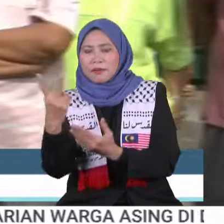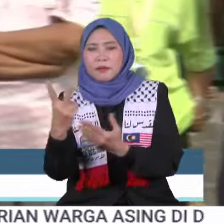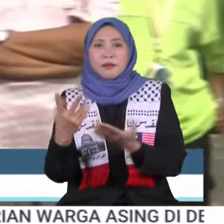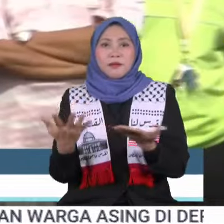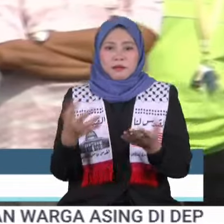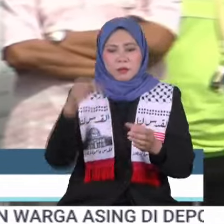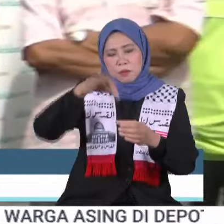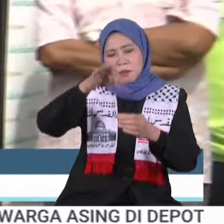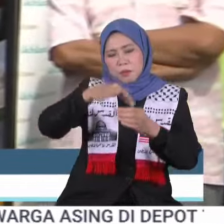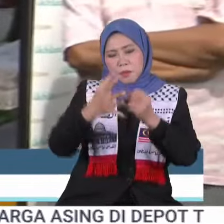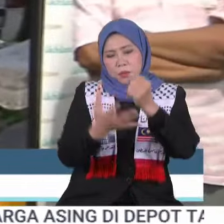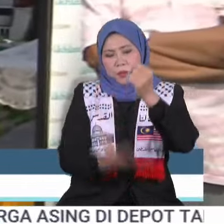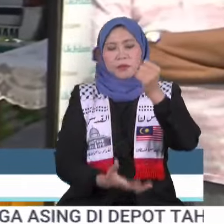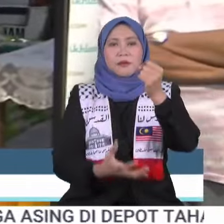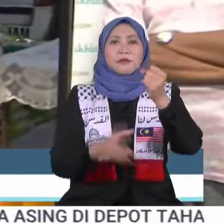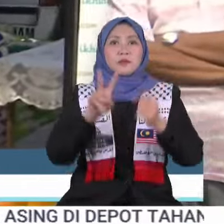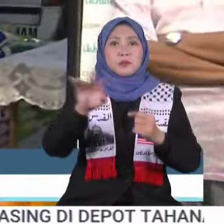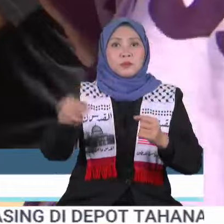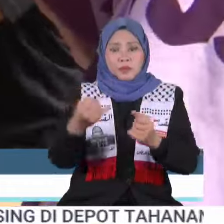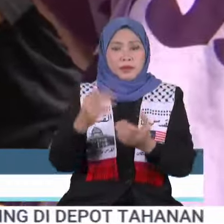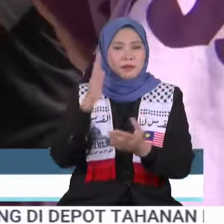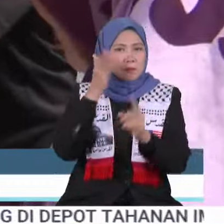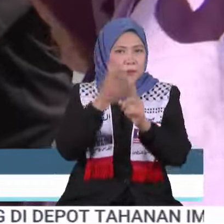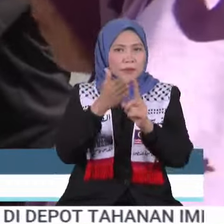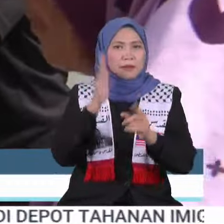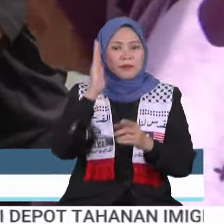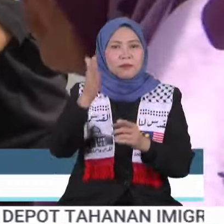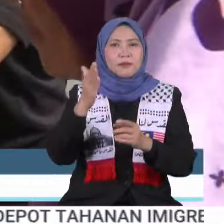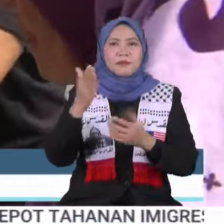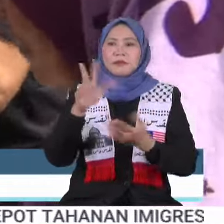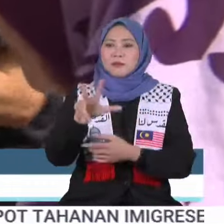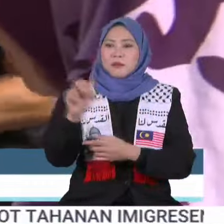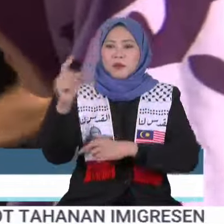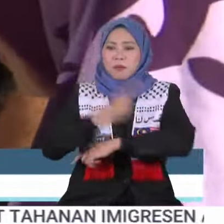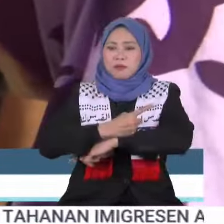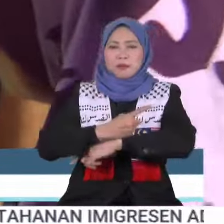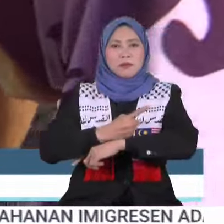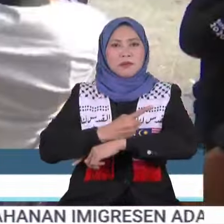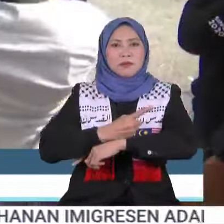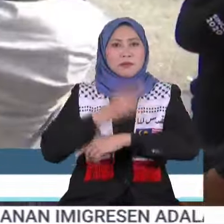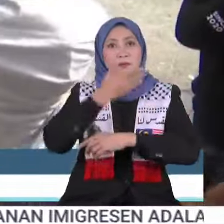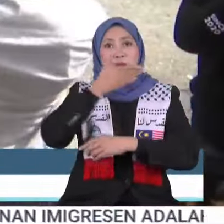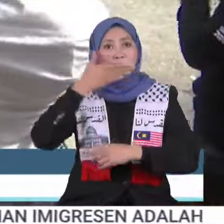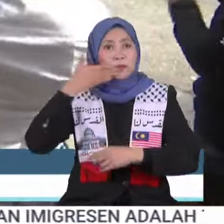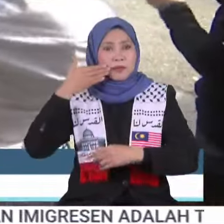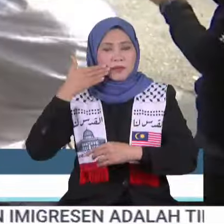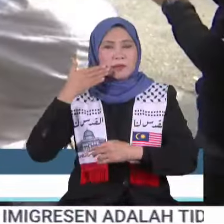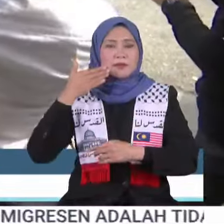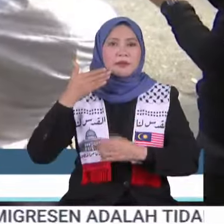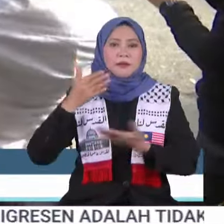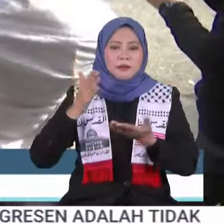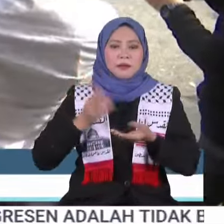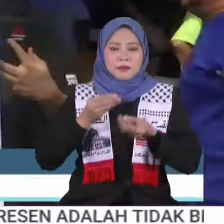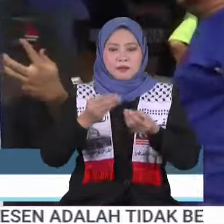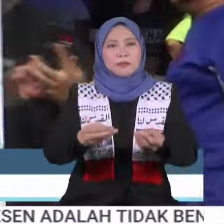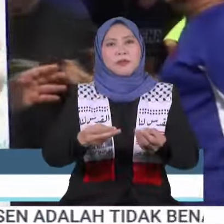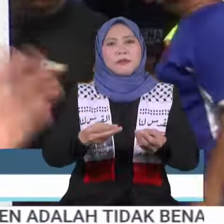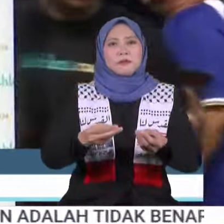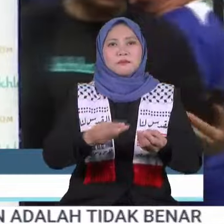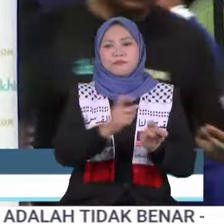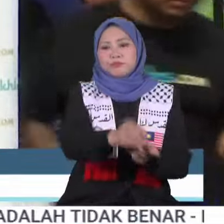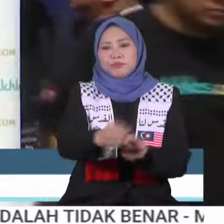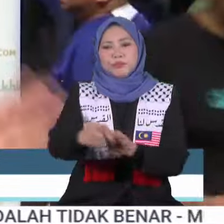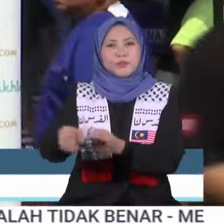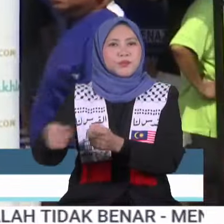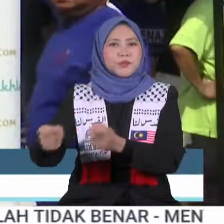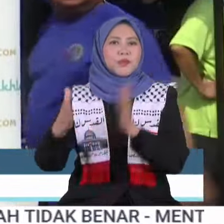akan disalurkan dalam 30 hari Ramadan itu jadi 30 hari Ramadan itu duit tu akan dipecahkan dan duit itu akan diagihkan kepada mana-mana asnaf yang